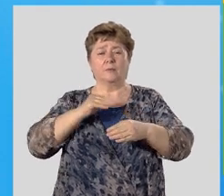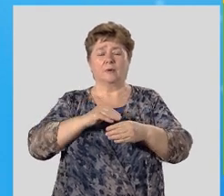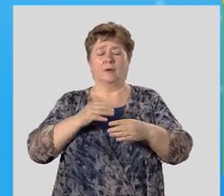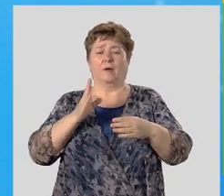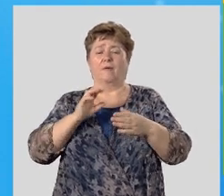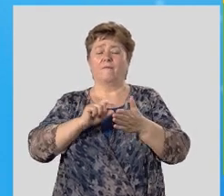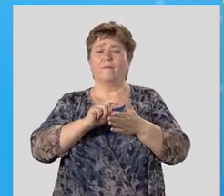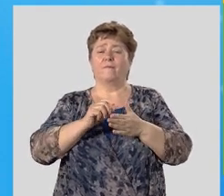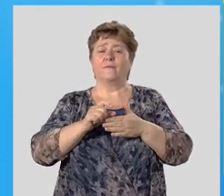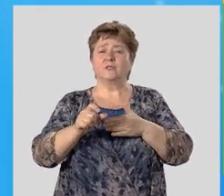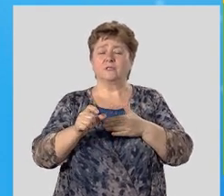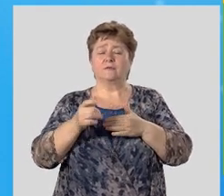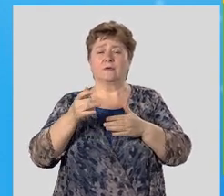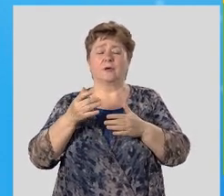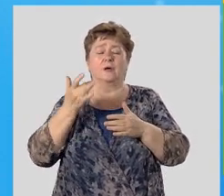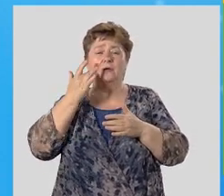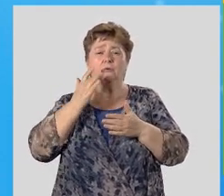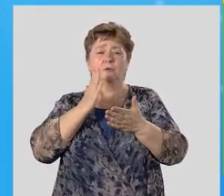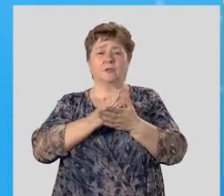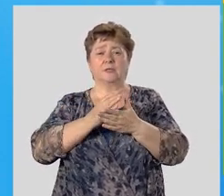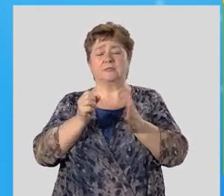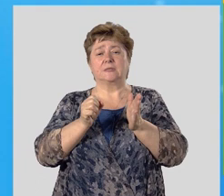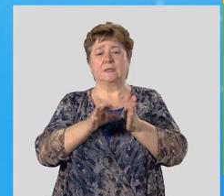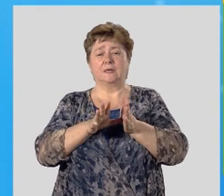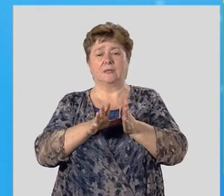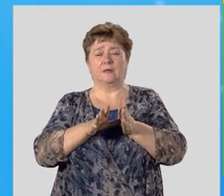вещества, содержащие энергию,